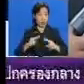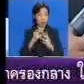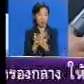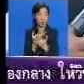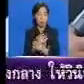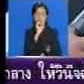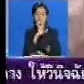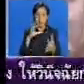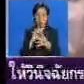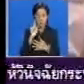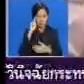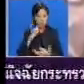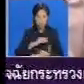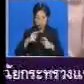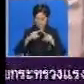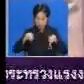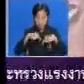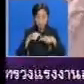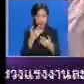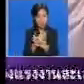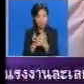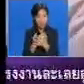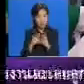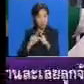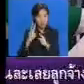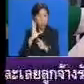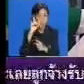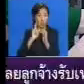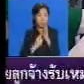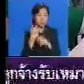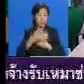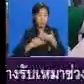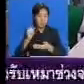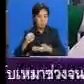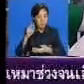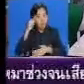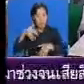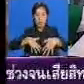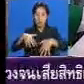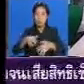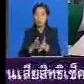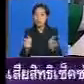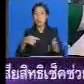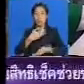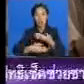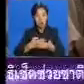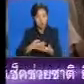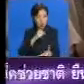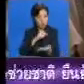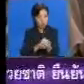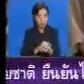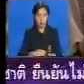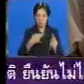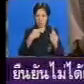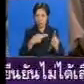ผยนะครับว่าการจำหน่ายพันธบัตรออมทรัพย์ไทยเข้มแข็งงวดที่2ในวันพรุ่งนี้เนี่ยนะฮะซึ่งจะเปิดให้บุคคลทั่วไปจองซื้อตั้งแต่ 10,000 บาทถึง1ล้านบ